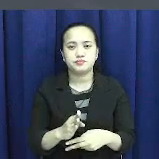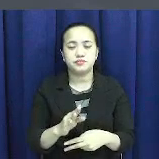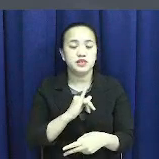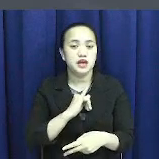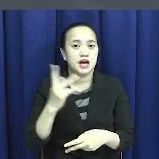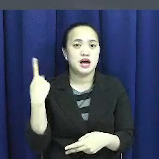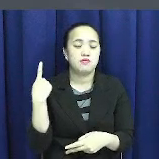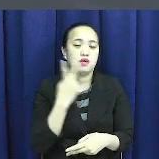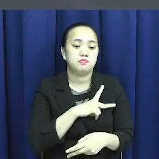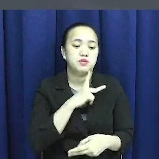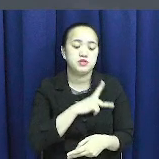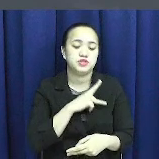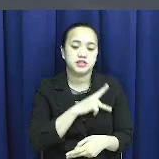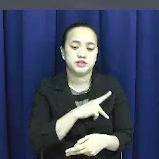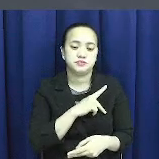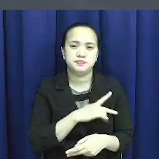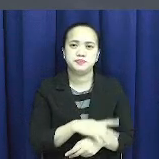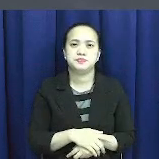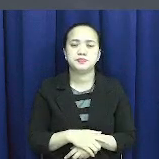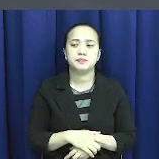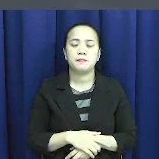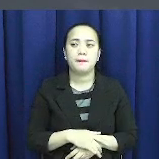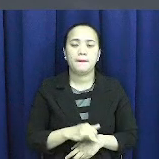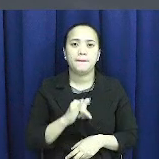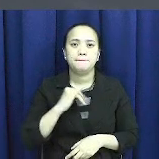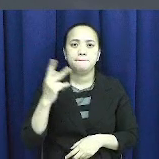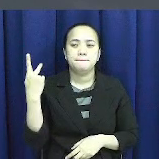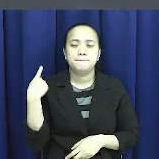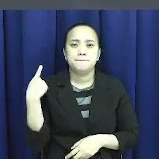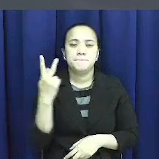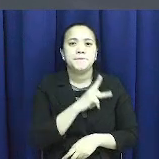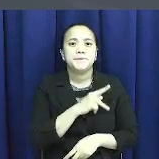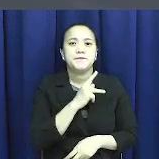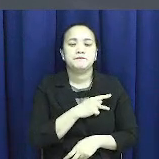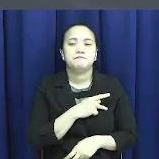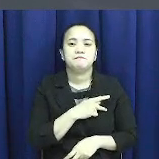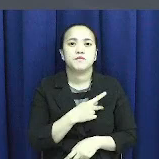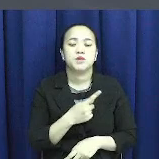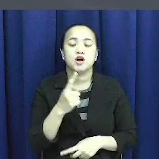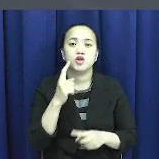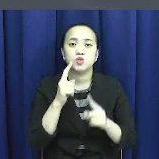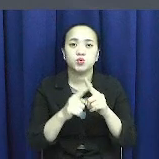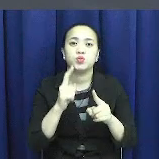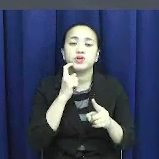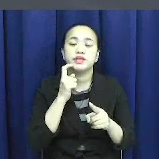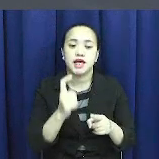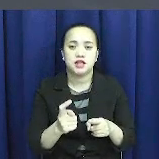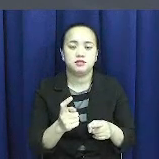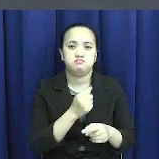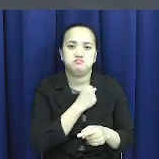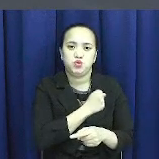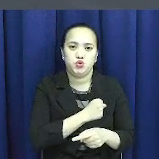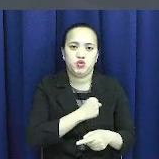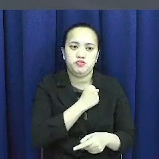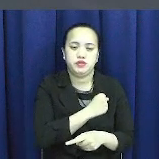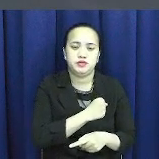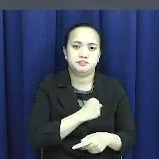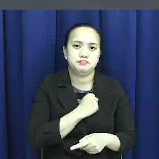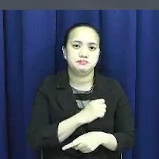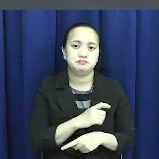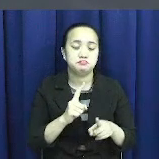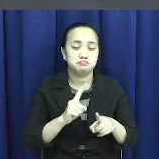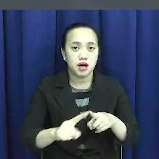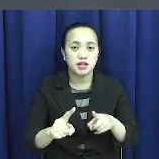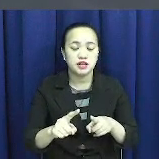yon, lalapit ako kay Sir Christian, ihingi ako ng sorry. Pero kung again, kung wala namang kinalaman si Christian